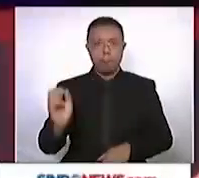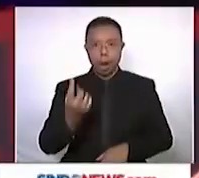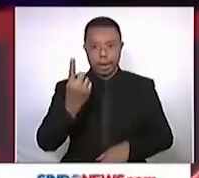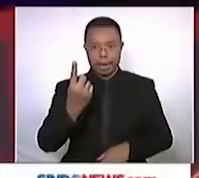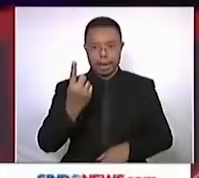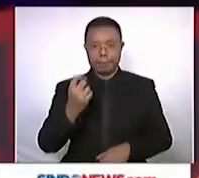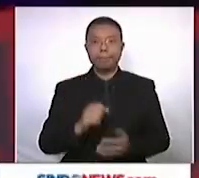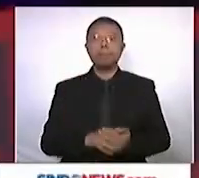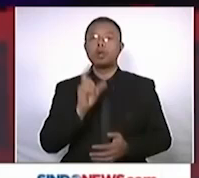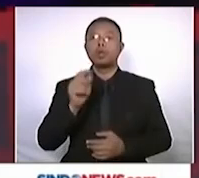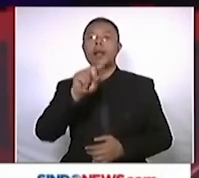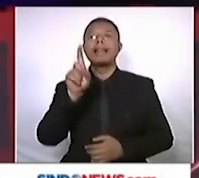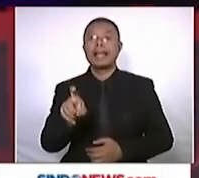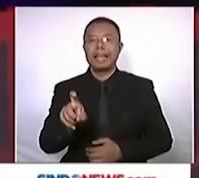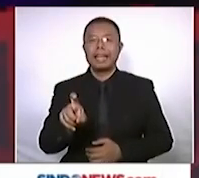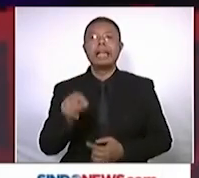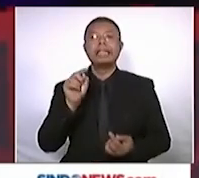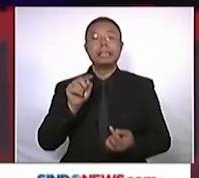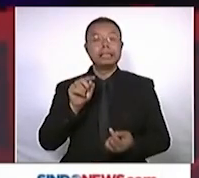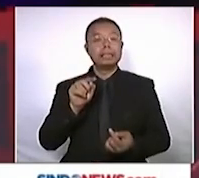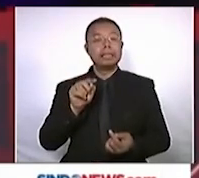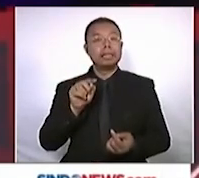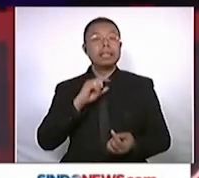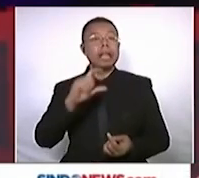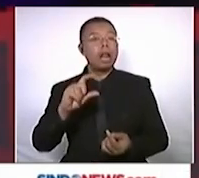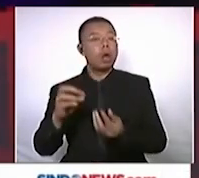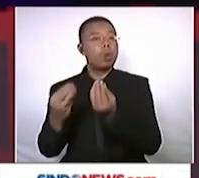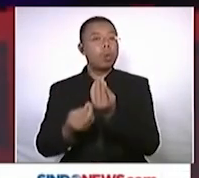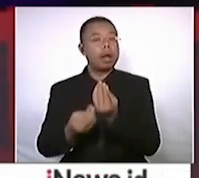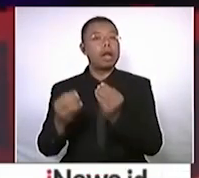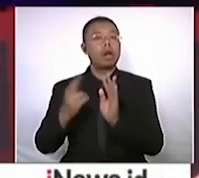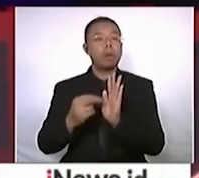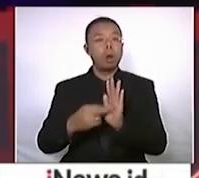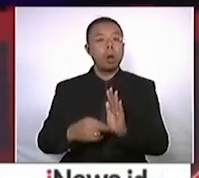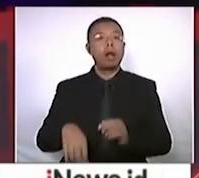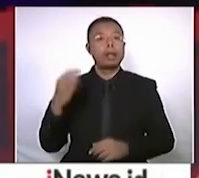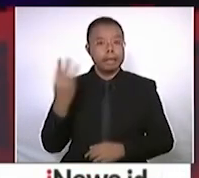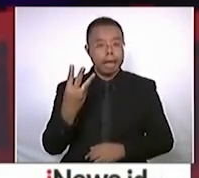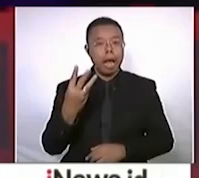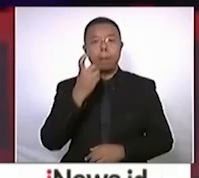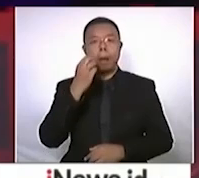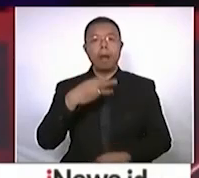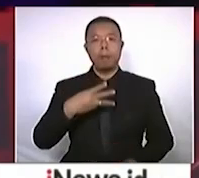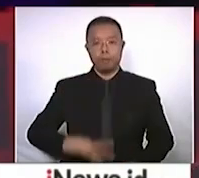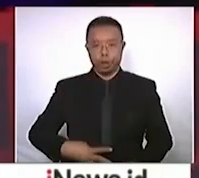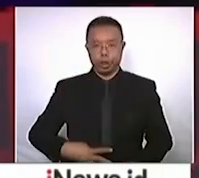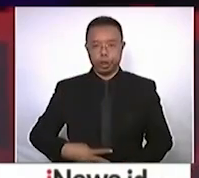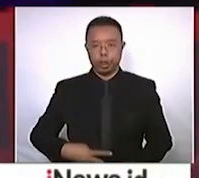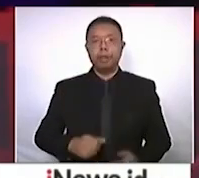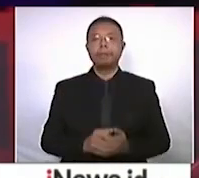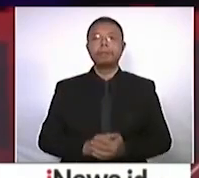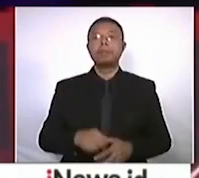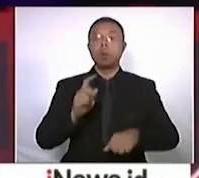Bapak Gibran Rakabuming Raka, untuk bertanya kepada calon wakil presiden nomor urut 3, Bapak